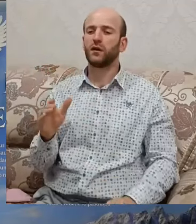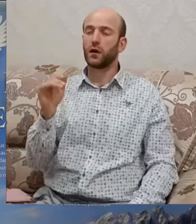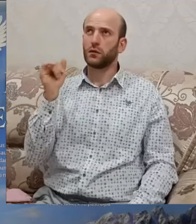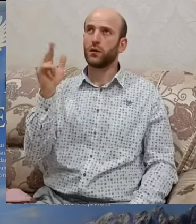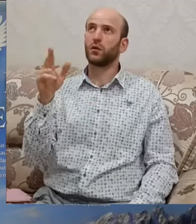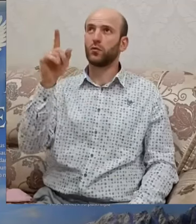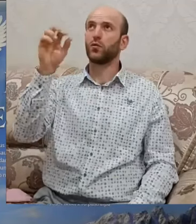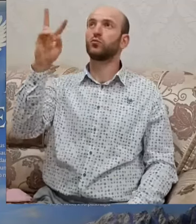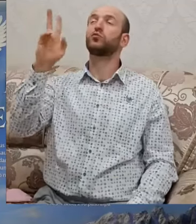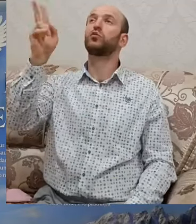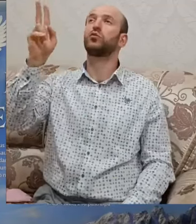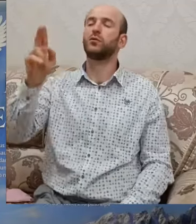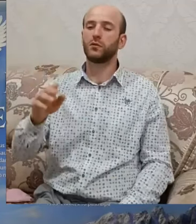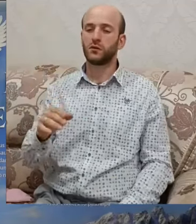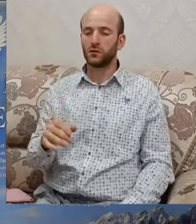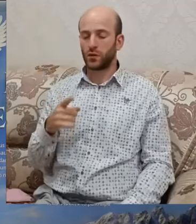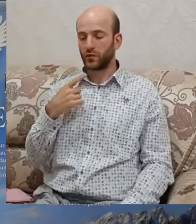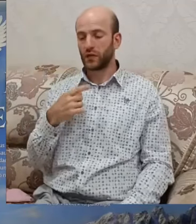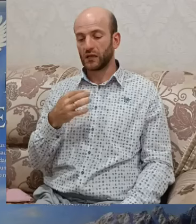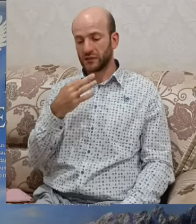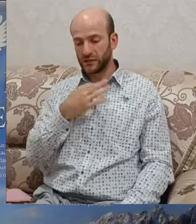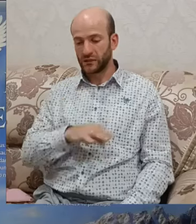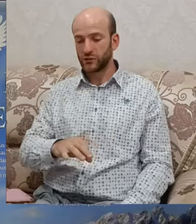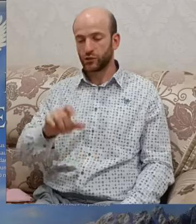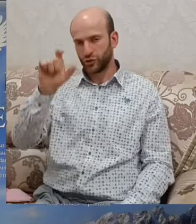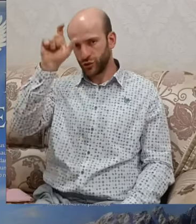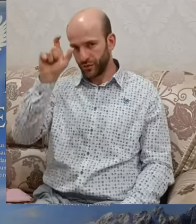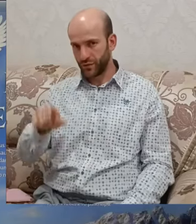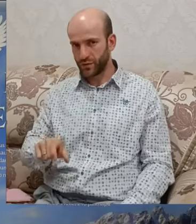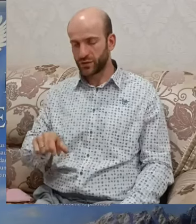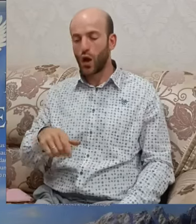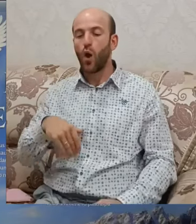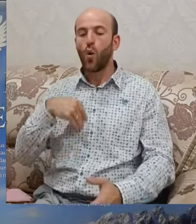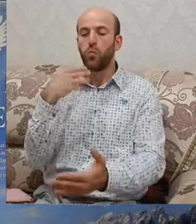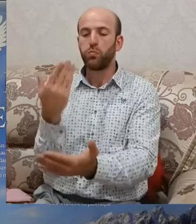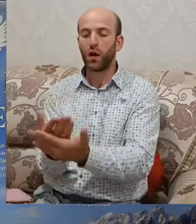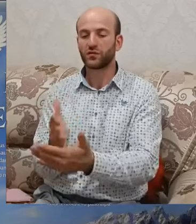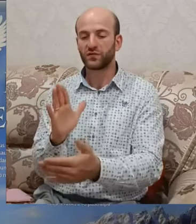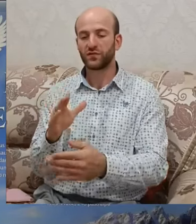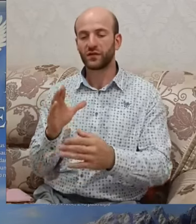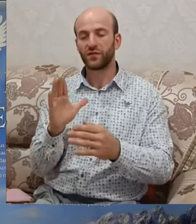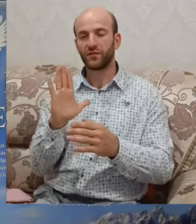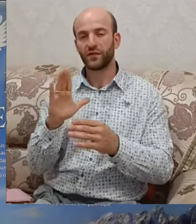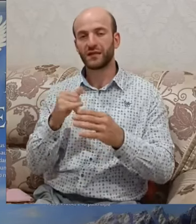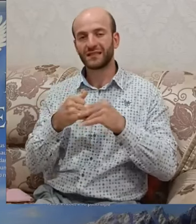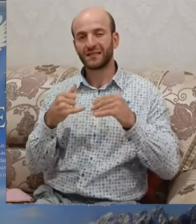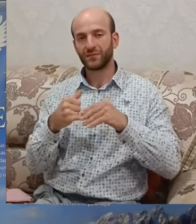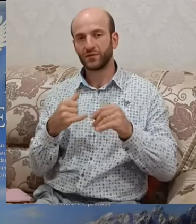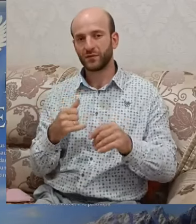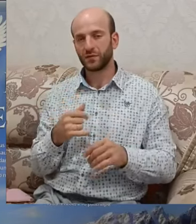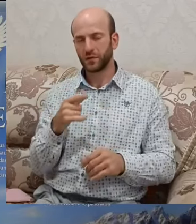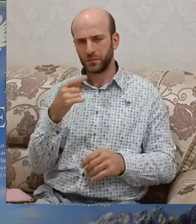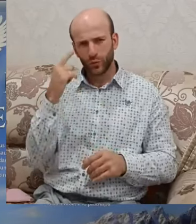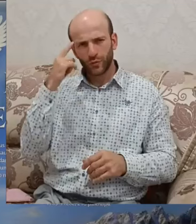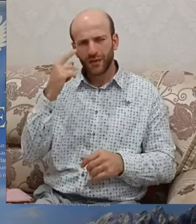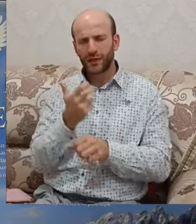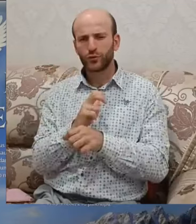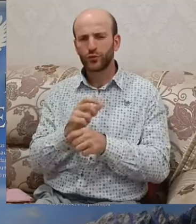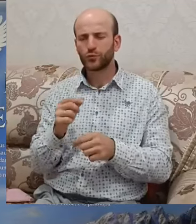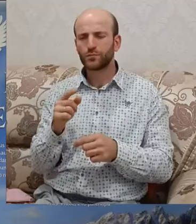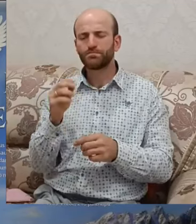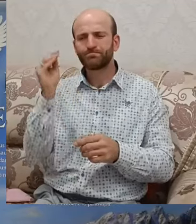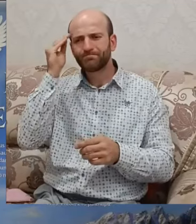человеческий в землю павшее зерно. Supratote, ką norėjome pasakyti? Понимаете, что хотели сказать? Taigi, kaip jis apsireiškė kitą kartą? Итак,